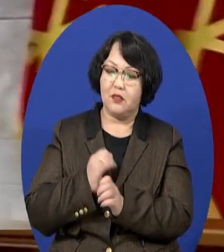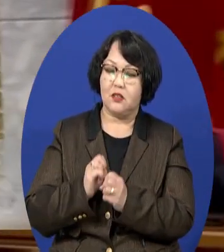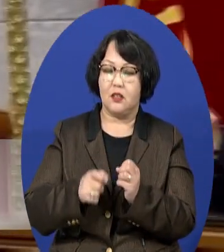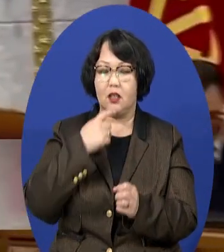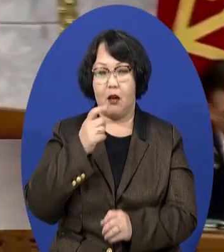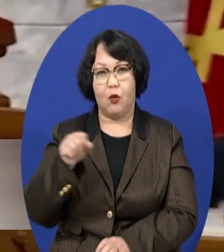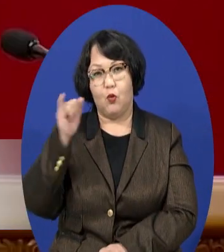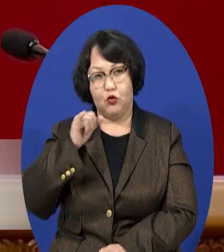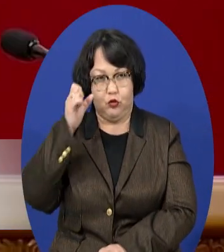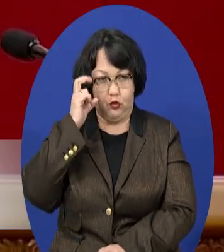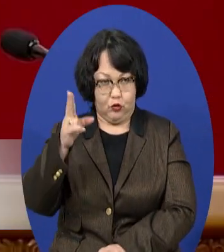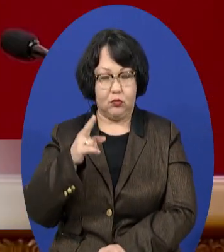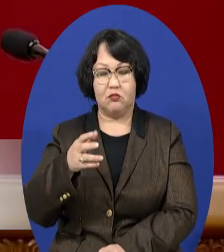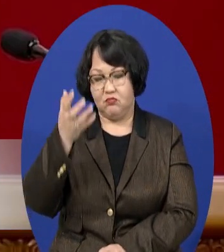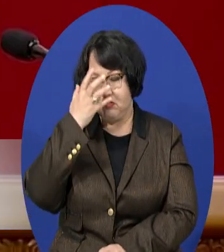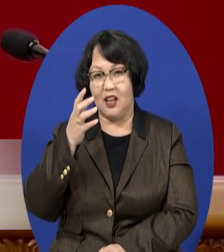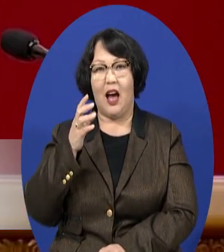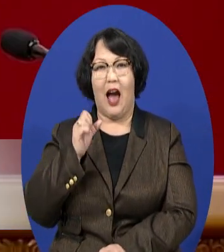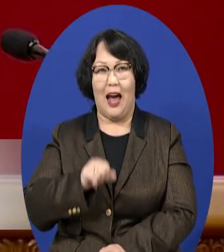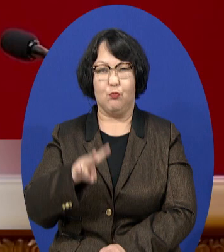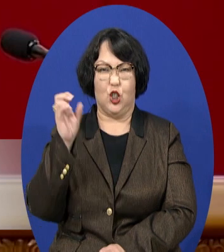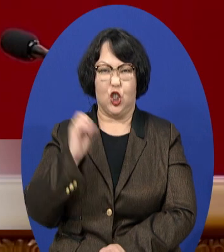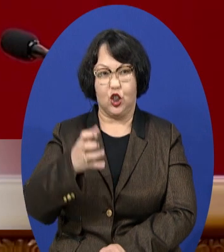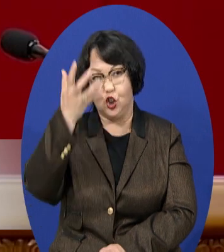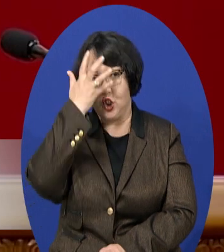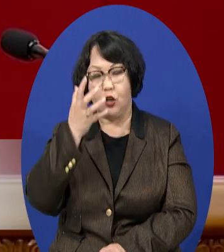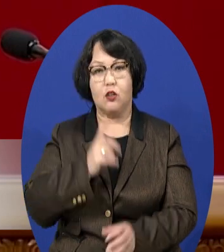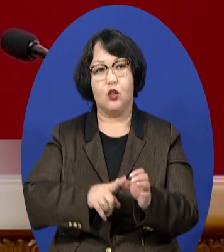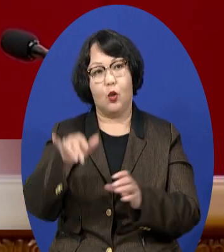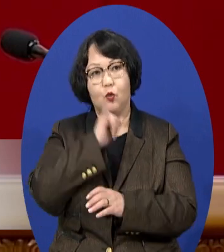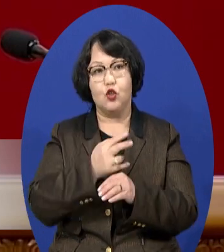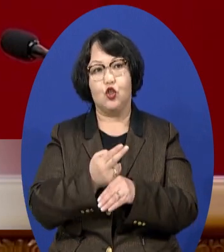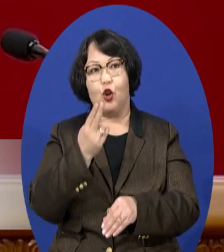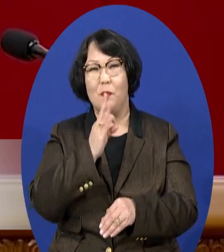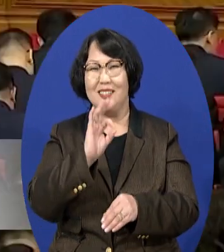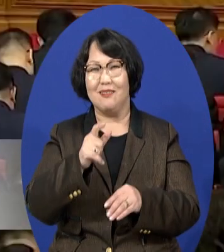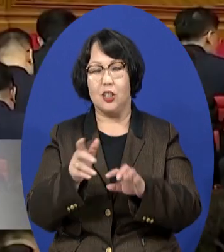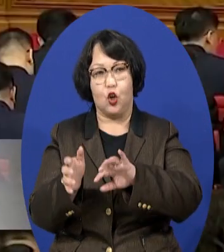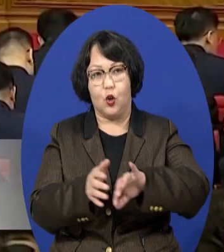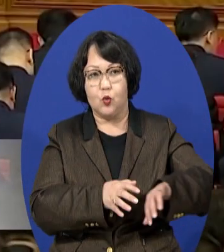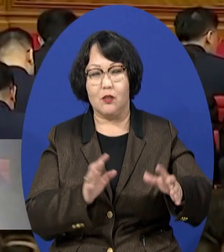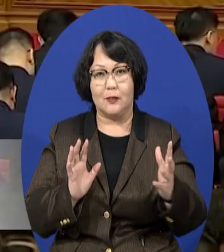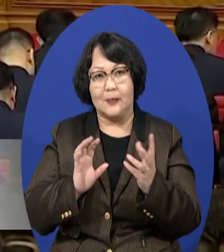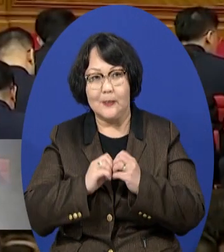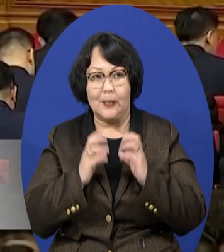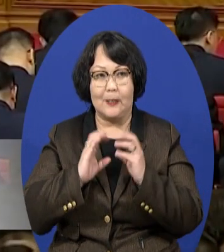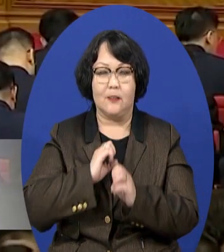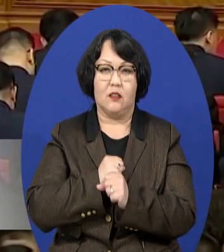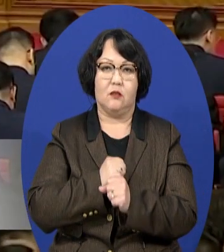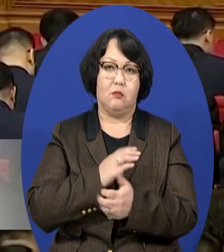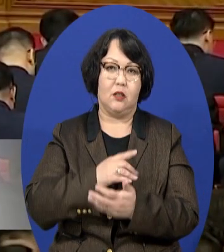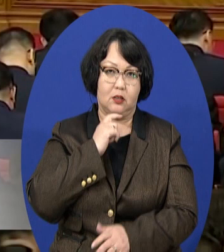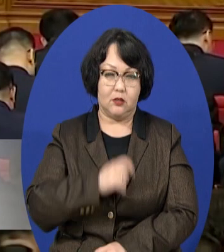захиргаа дипломат арга замаар Өмнөд Солонгосыг цөмийн зэвсэгжилтээс холдуулах бодлогыг барьж байгаа талаар энэжгээр дамжуулсан